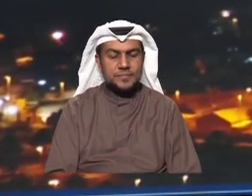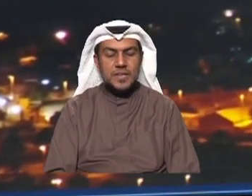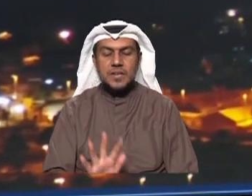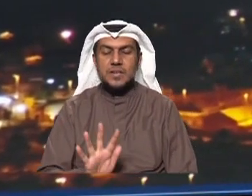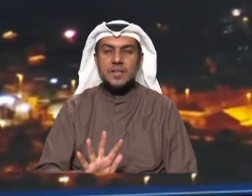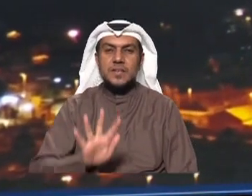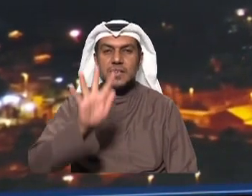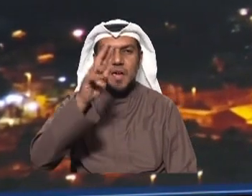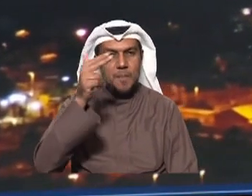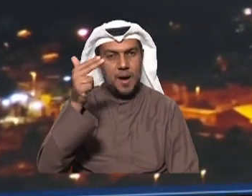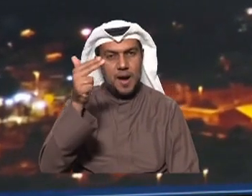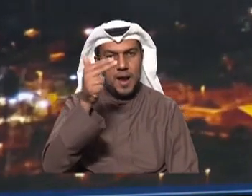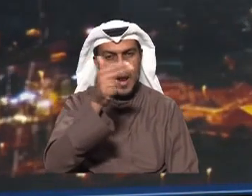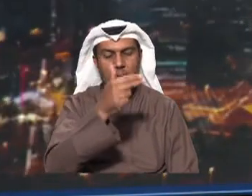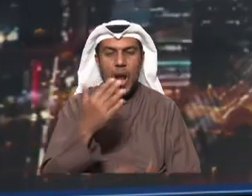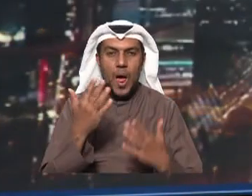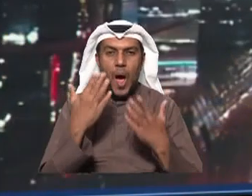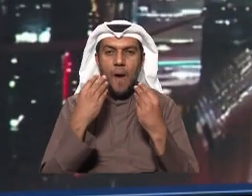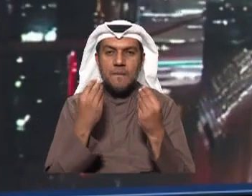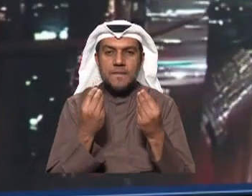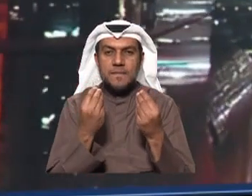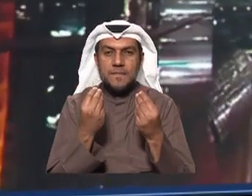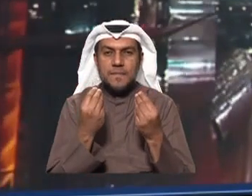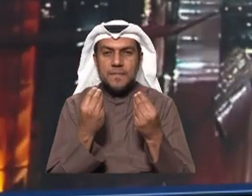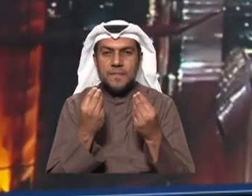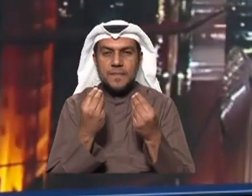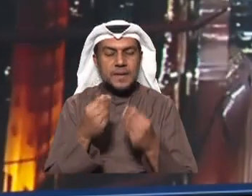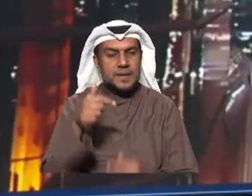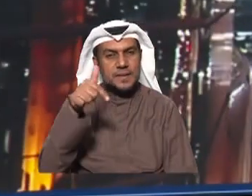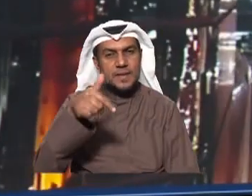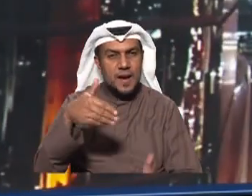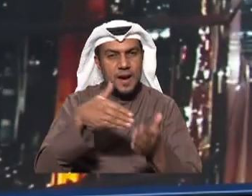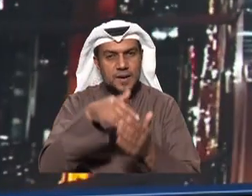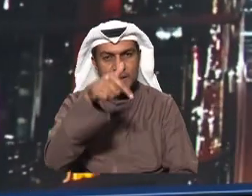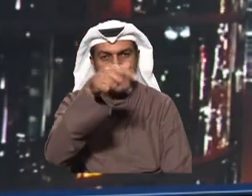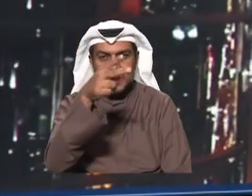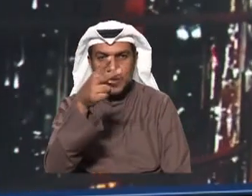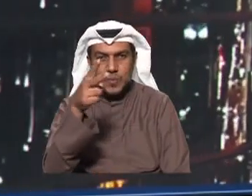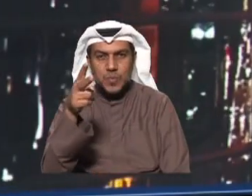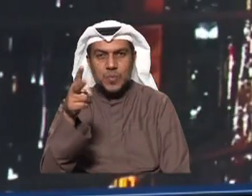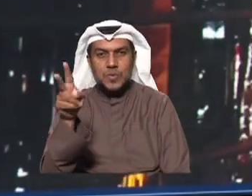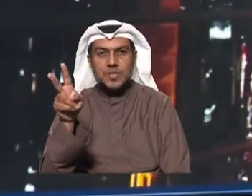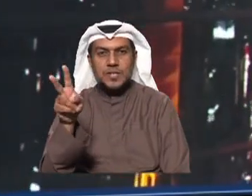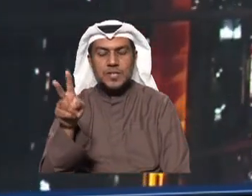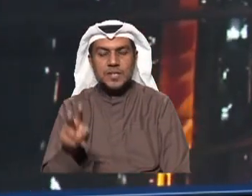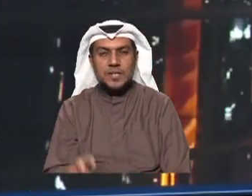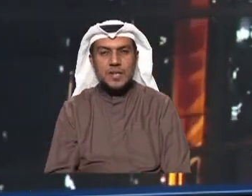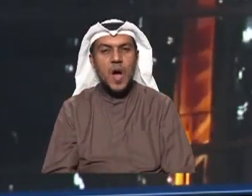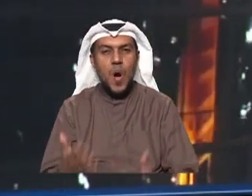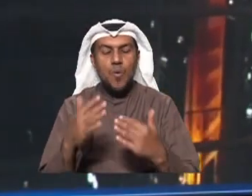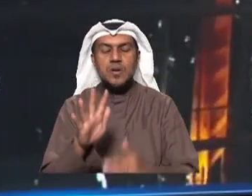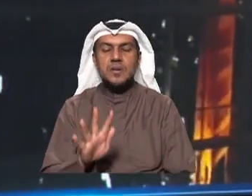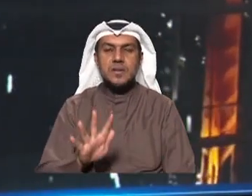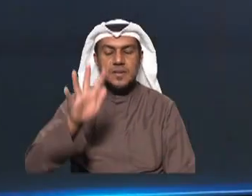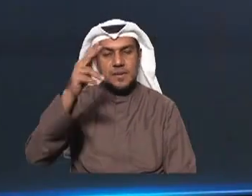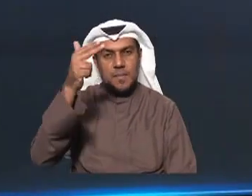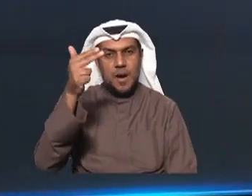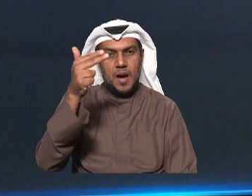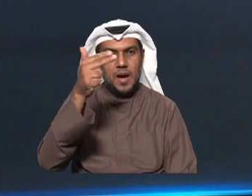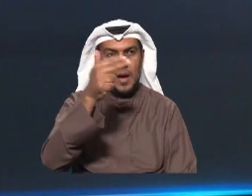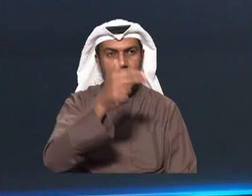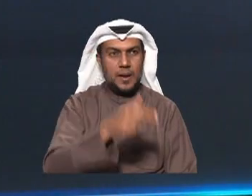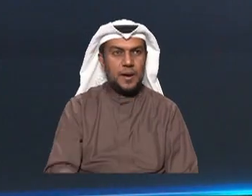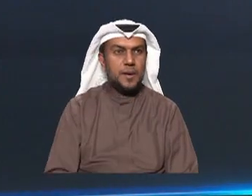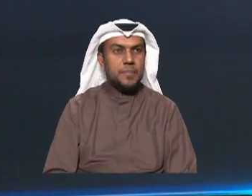إلى متقلبة الاتجاه خفيفة إلى معتدلة سرعة 6 إلى 26 كيلومتر في الساعة، ومتوقع أن الهواء الشمالي الغربي راح يستمر معنا